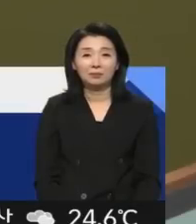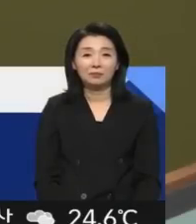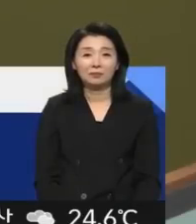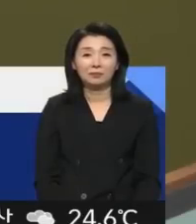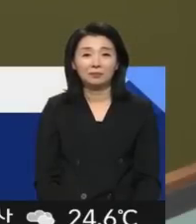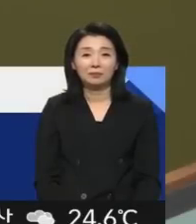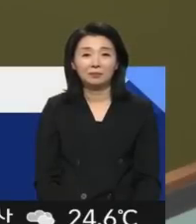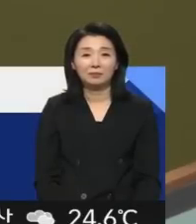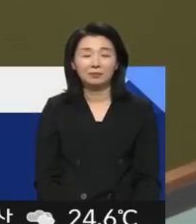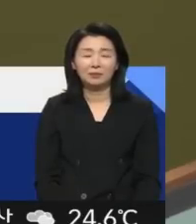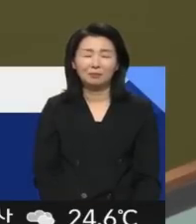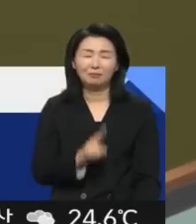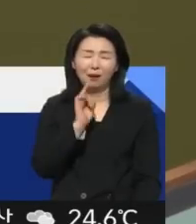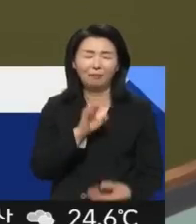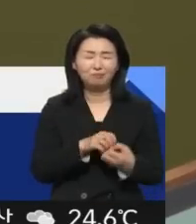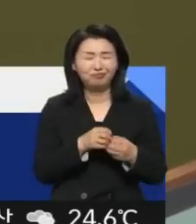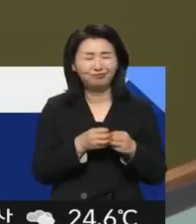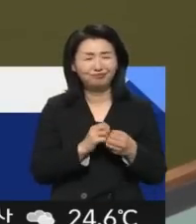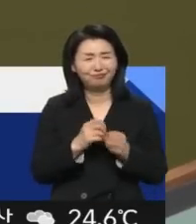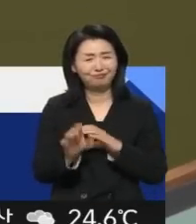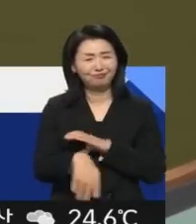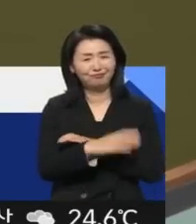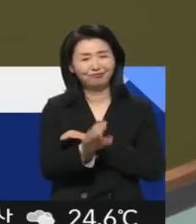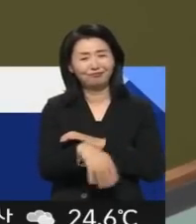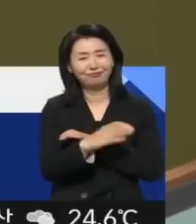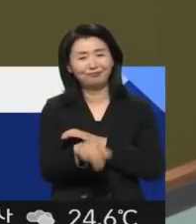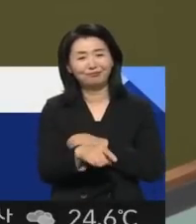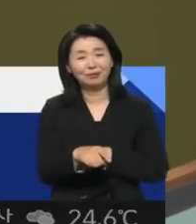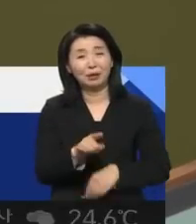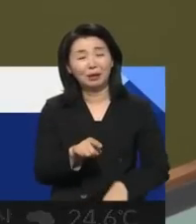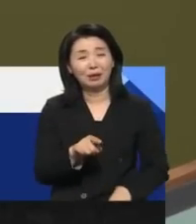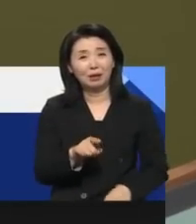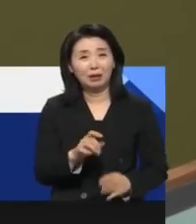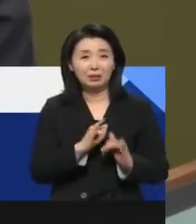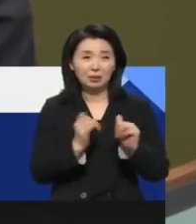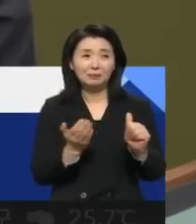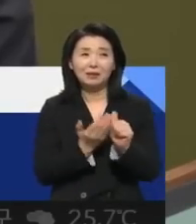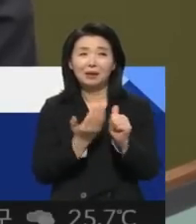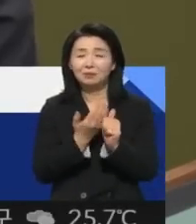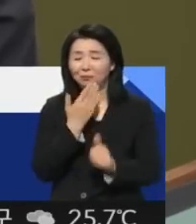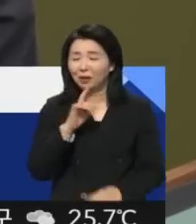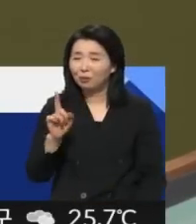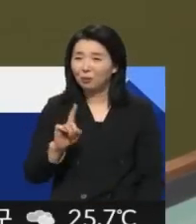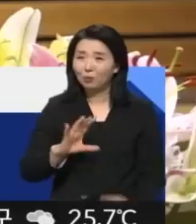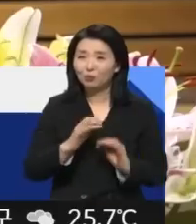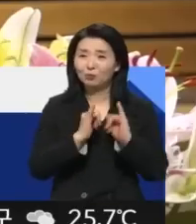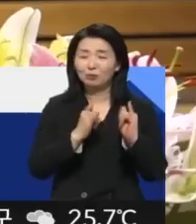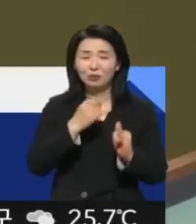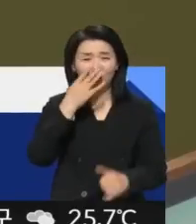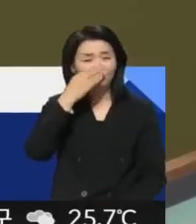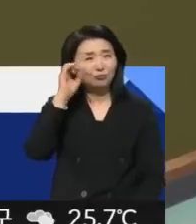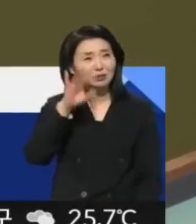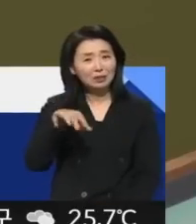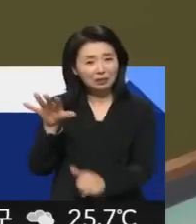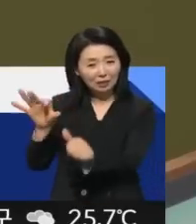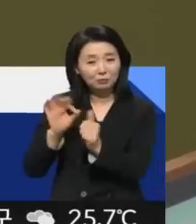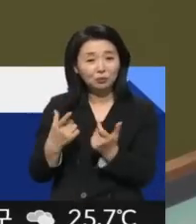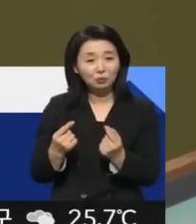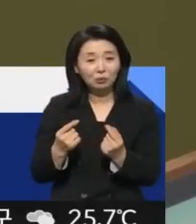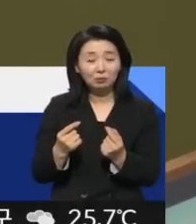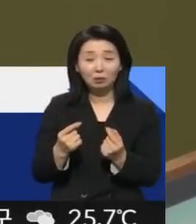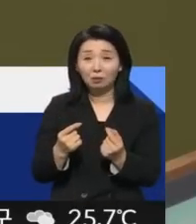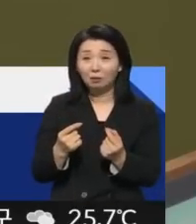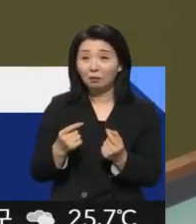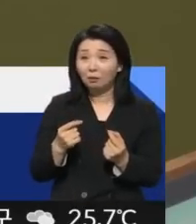터무니없는 그런 얘기들 계속 하시는 분인데 그런 분이 어떻게 인재를 양성하실지 국민을 무시한 인사다. 그 사람의 말을 대통령이